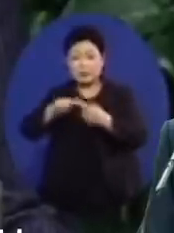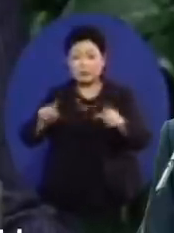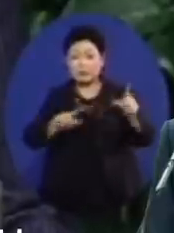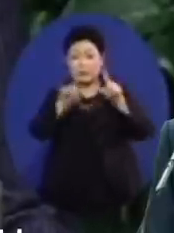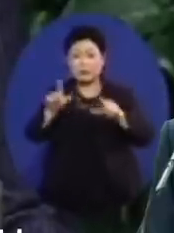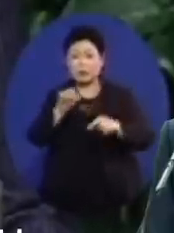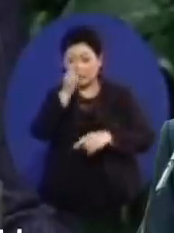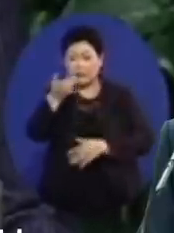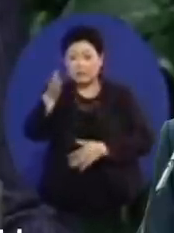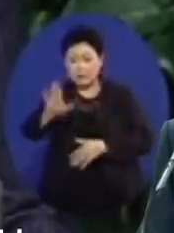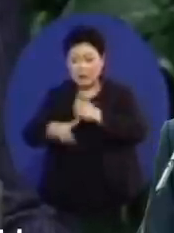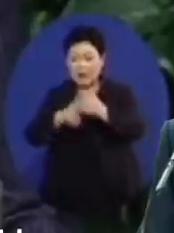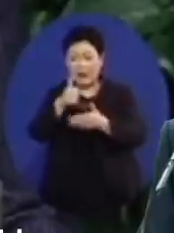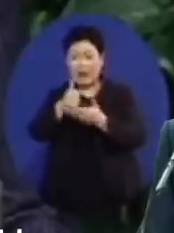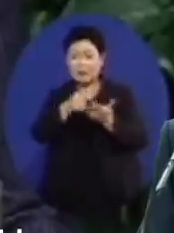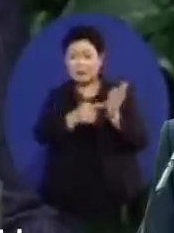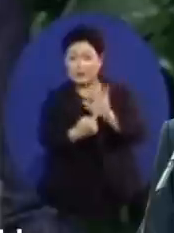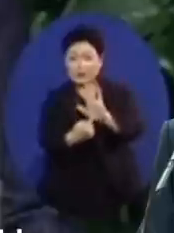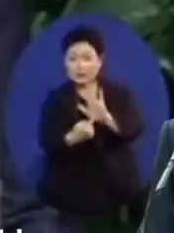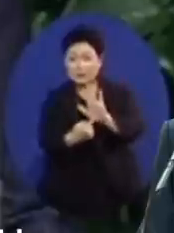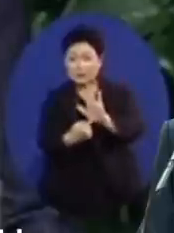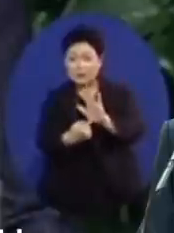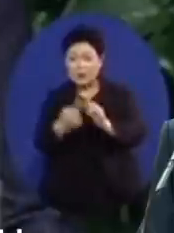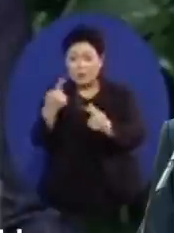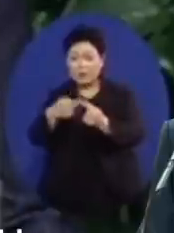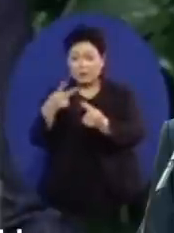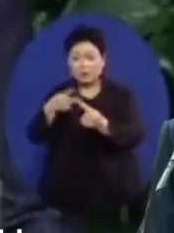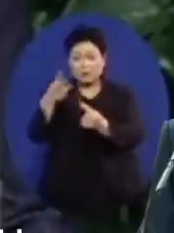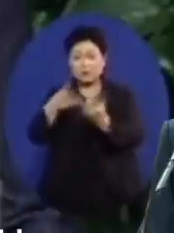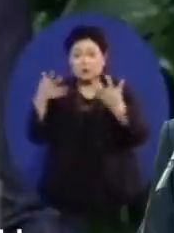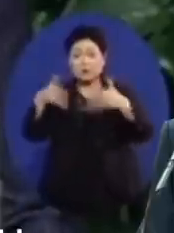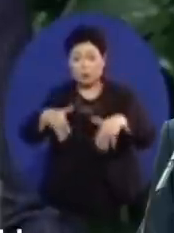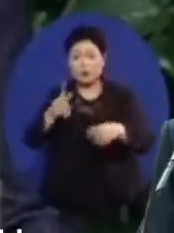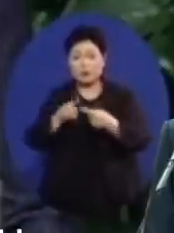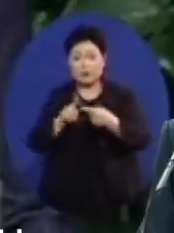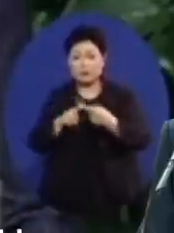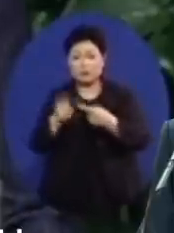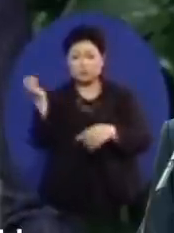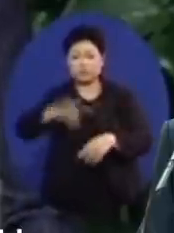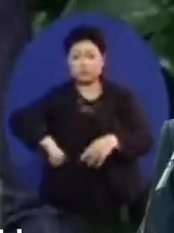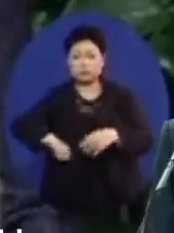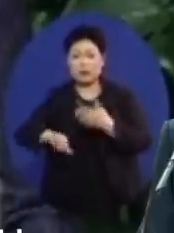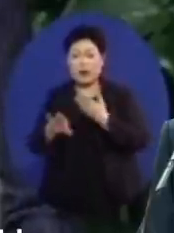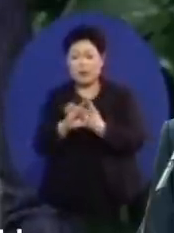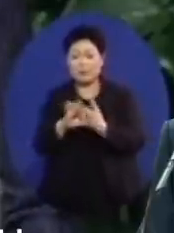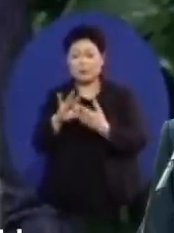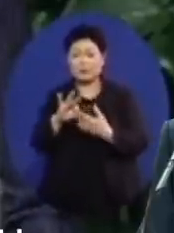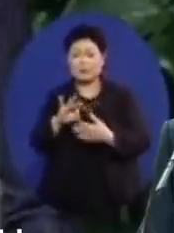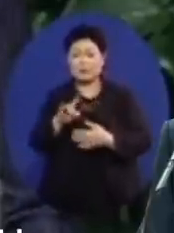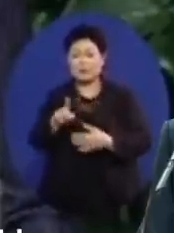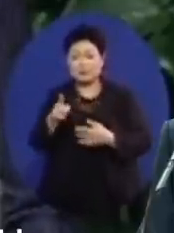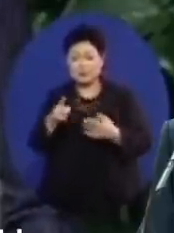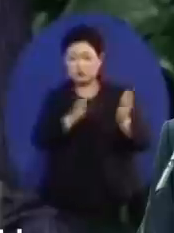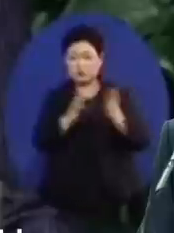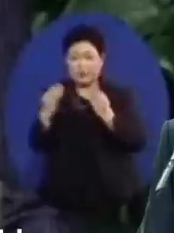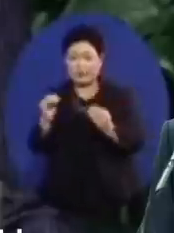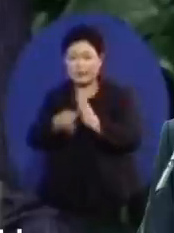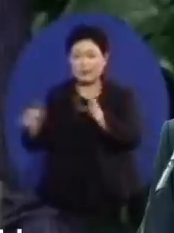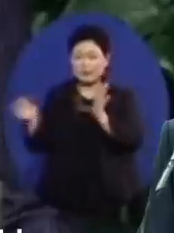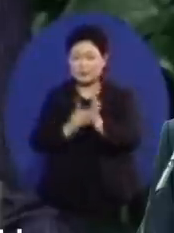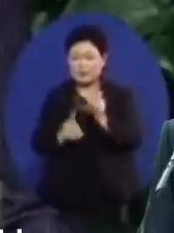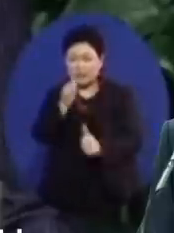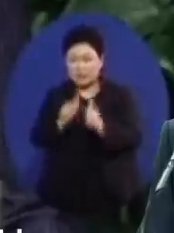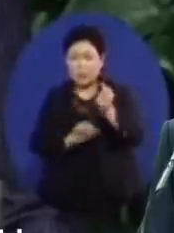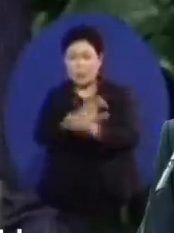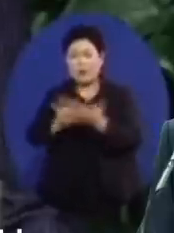살지만은 하나님이 제시한 1, 2, 3 조건을 구비하지 아니하면 그것을 구비할 때까지 시험과